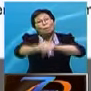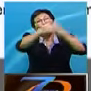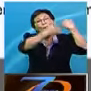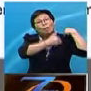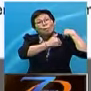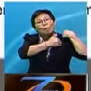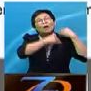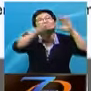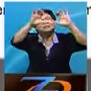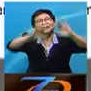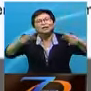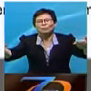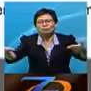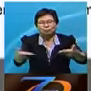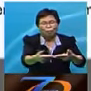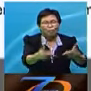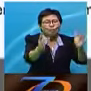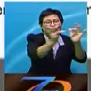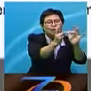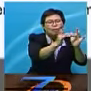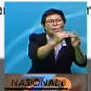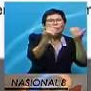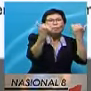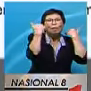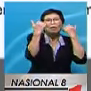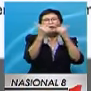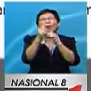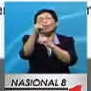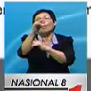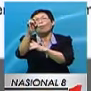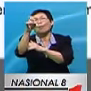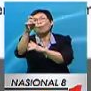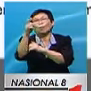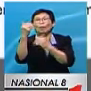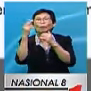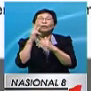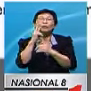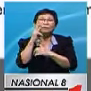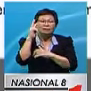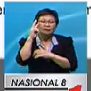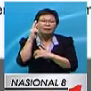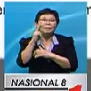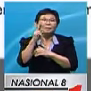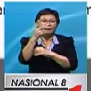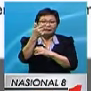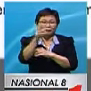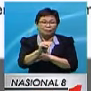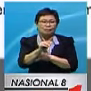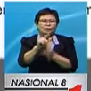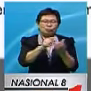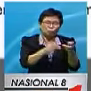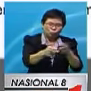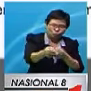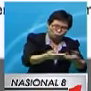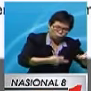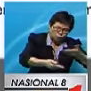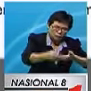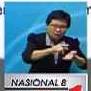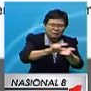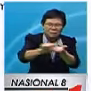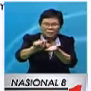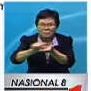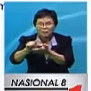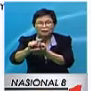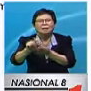sebagai medium perhubungan antara bakal pesara dan veteran ATM dengan Jabatan Rekod dan Pencen, Urusan Gaji Angkatan Tentera dan